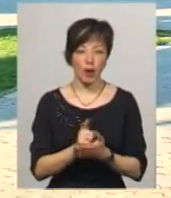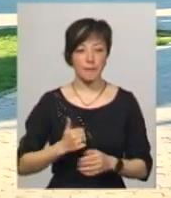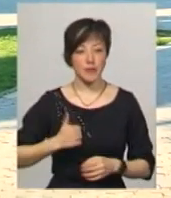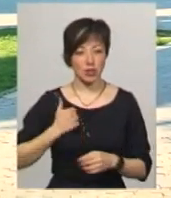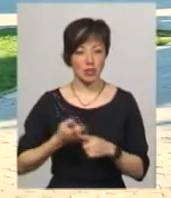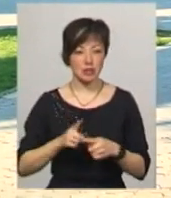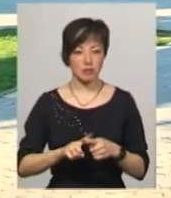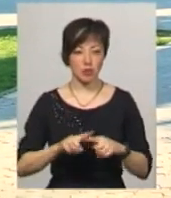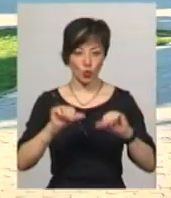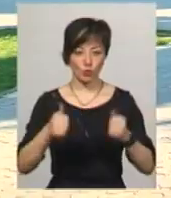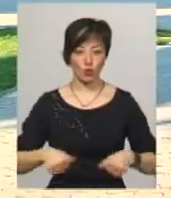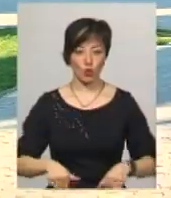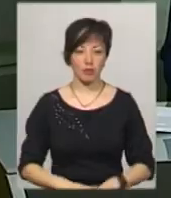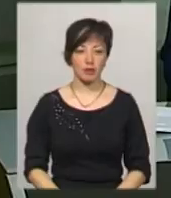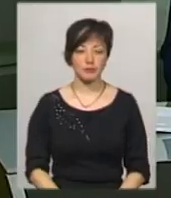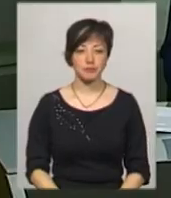пишатися такими скульптурами.